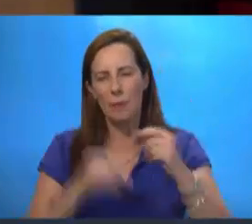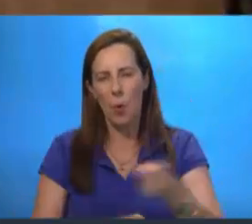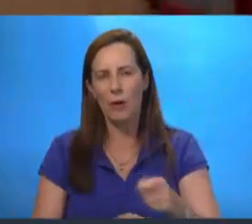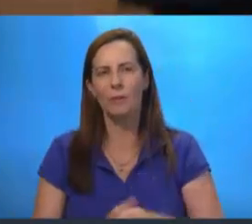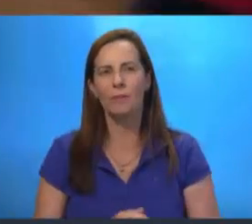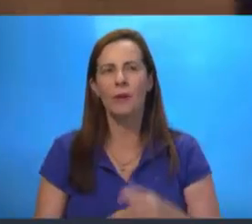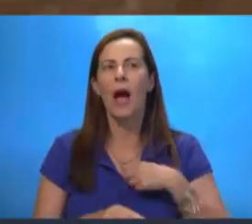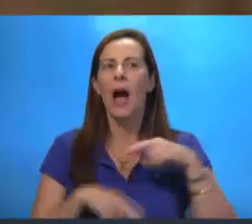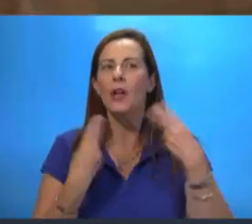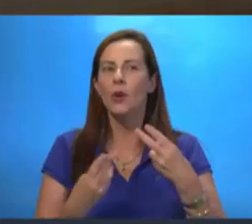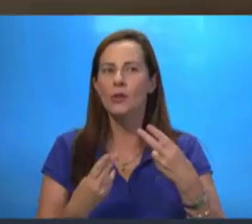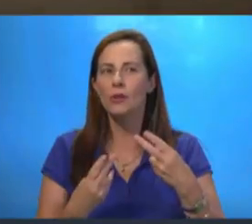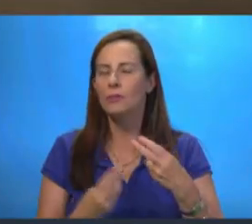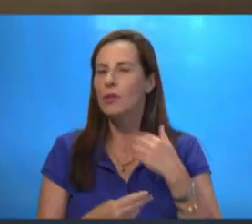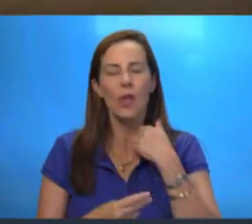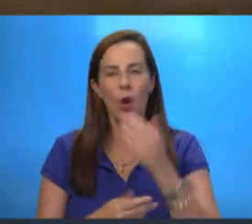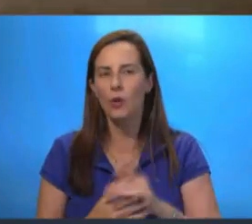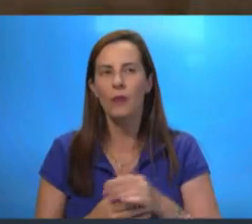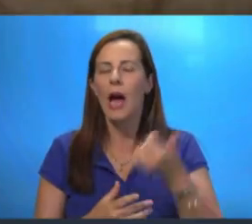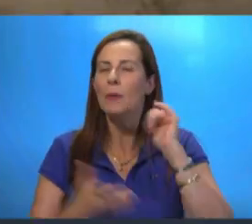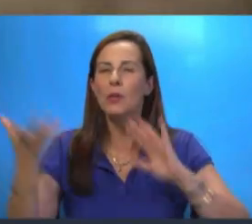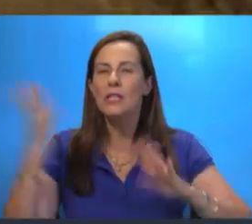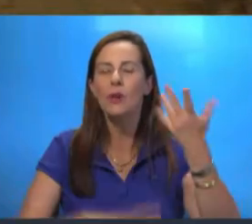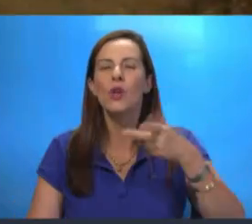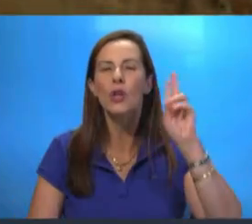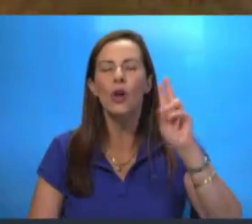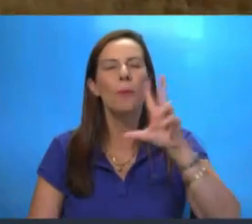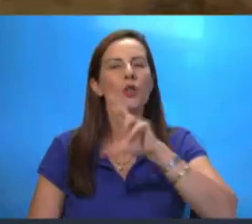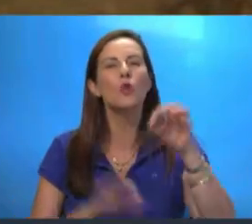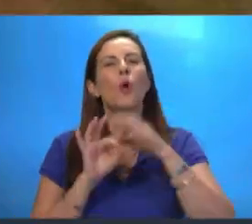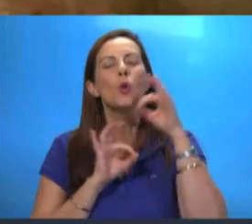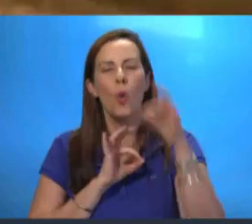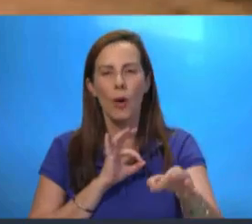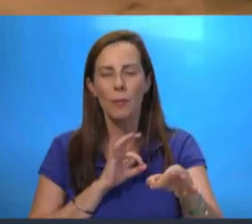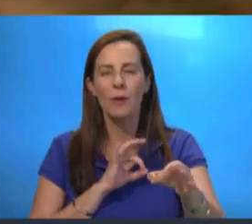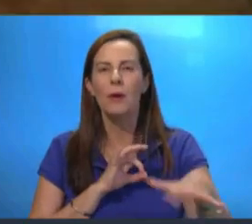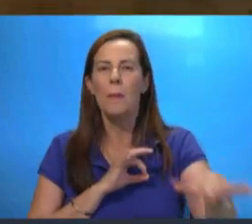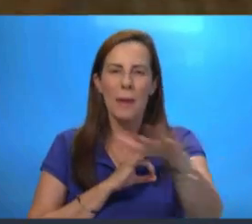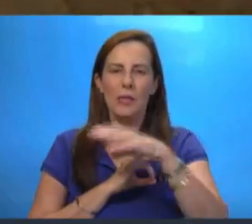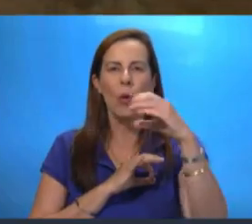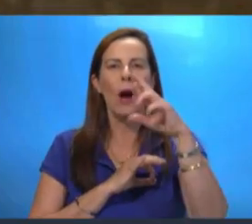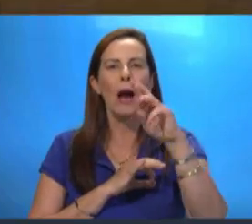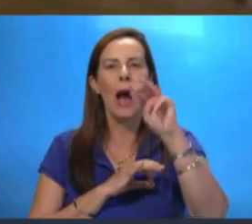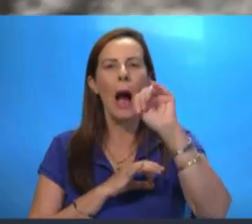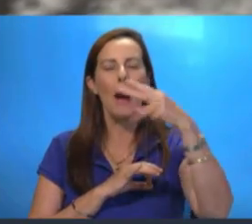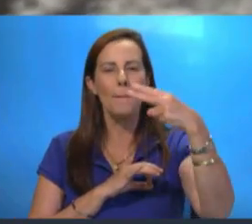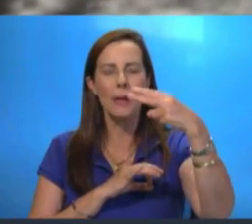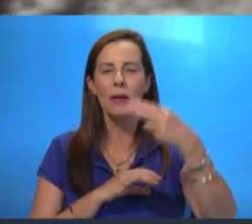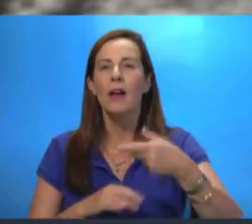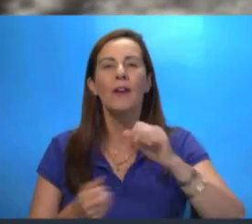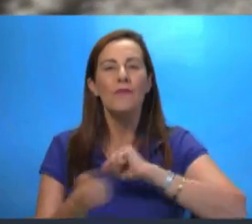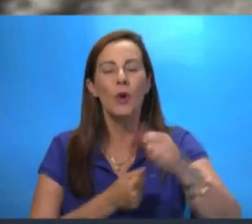פעם, התלות לא טובות. אתמול עלו בלהבות יותר מ-300 דונמים בשמורת קרמיה, וחילו יותר